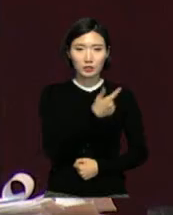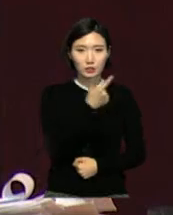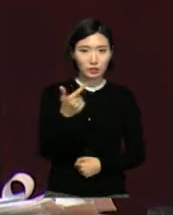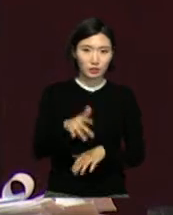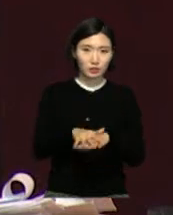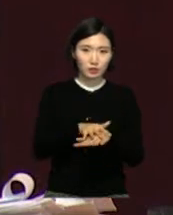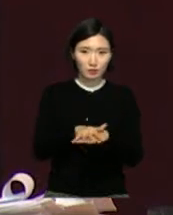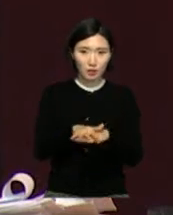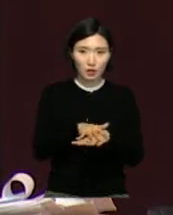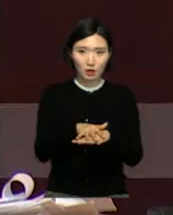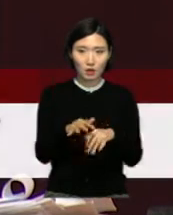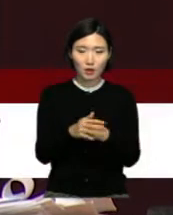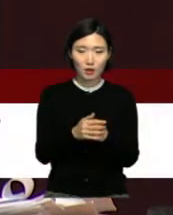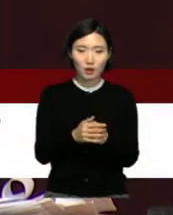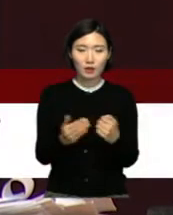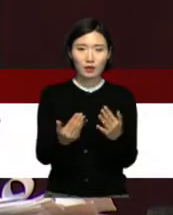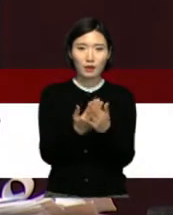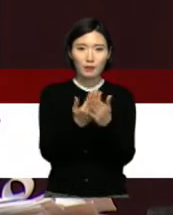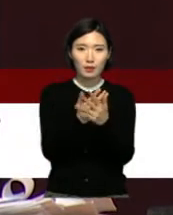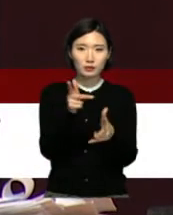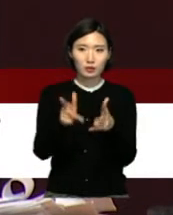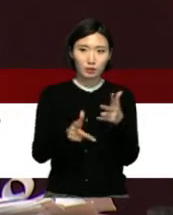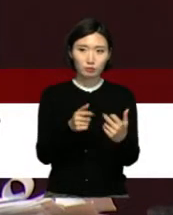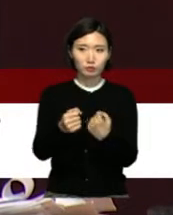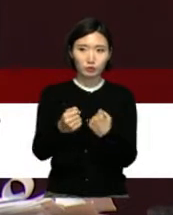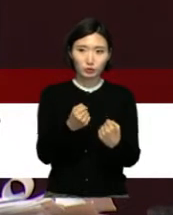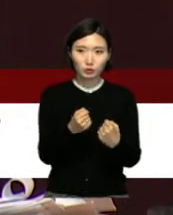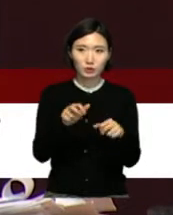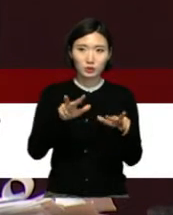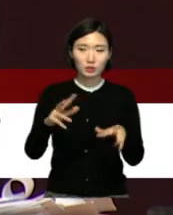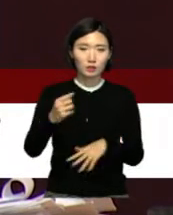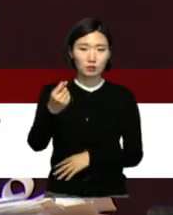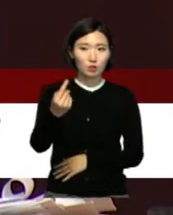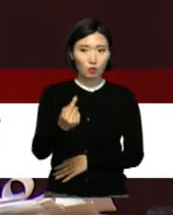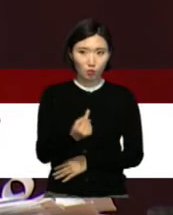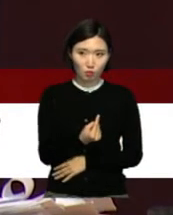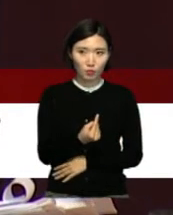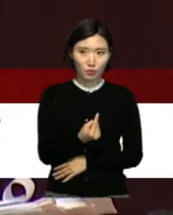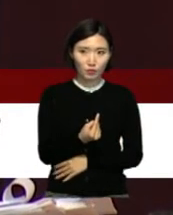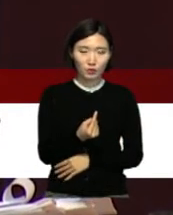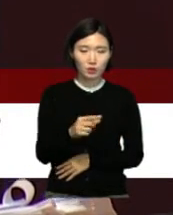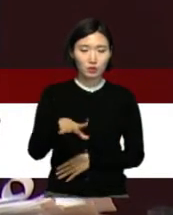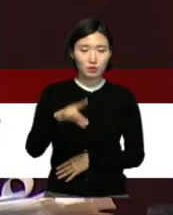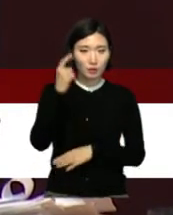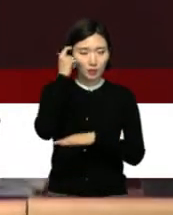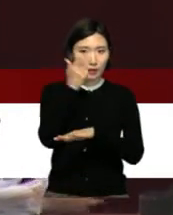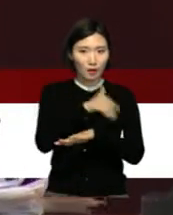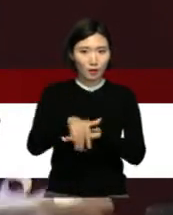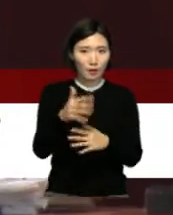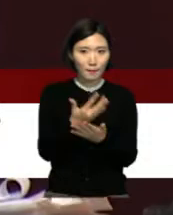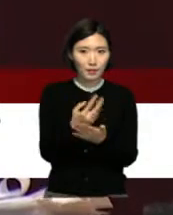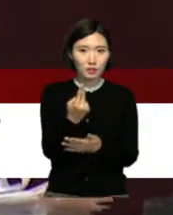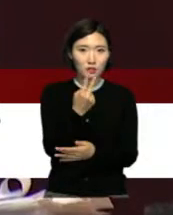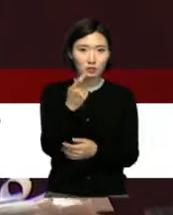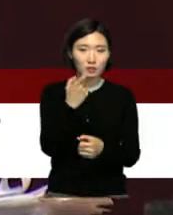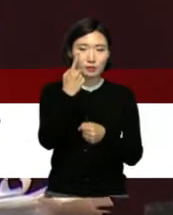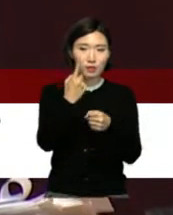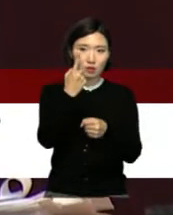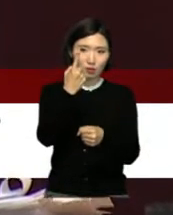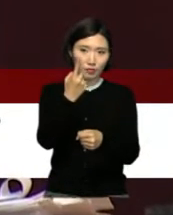대단히 개발사업 인데 불구하고 지금 갖고 마우 시 교환 자체가 2011년도